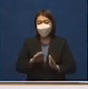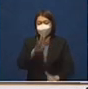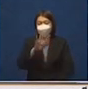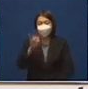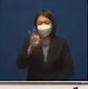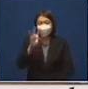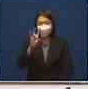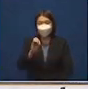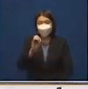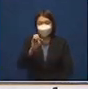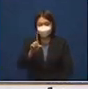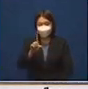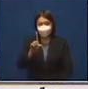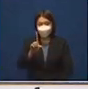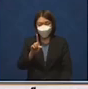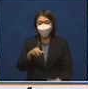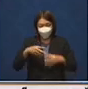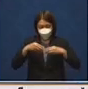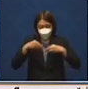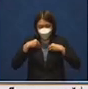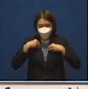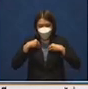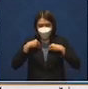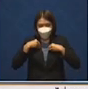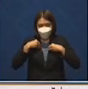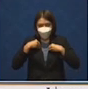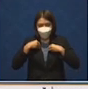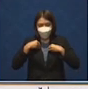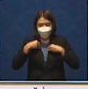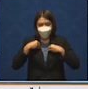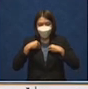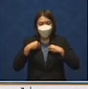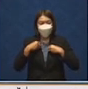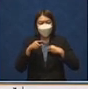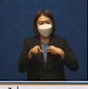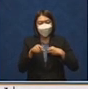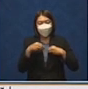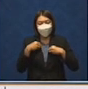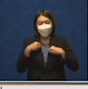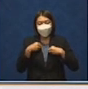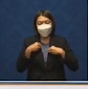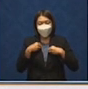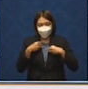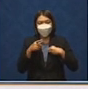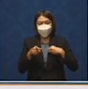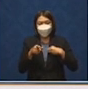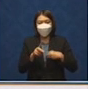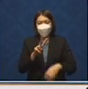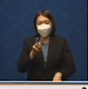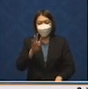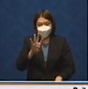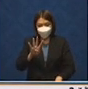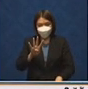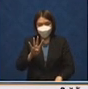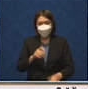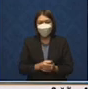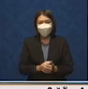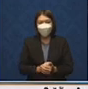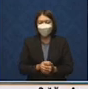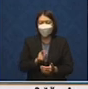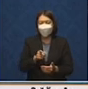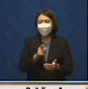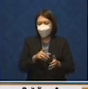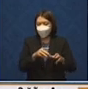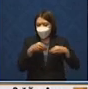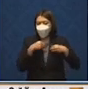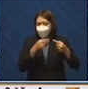471คนเห็นด้วยคือไม่ไว้วางใจ204คนไม่เห็นด้วยคือไว้วาง